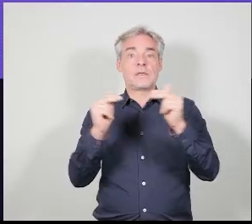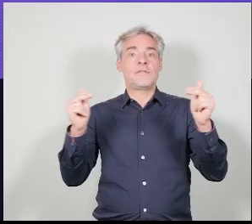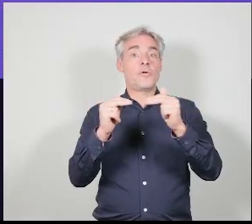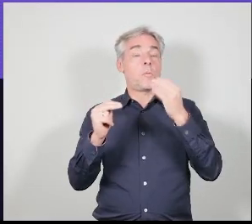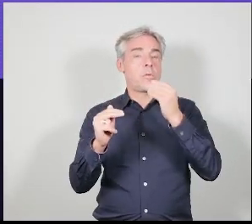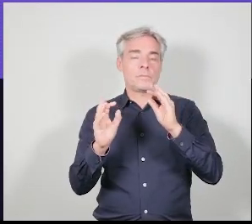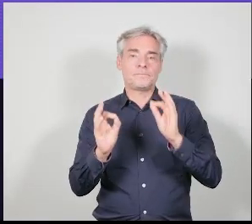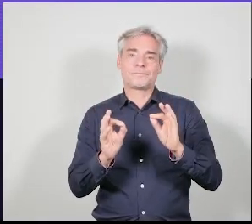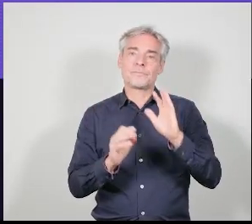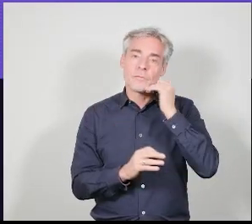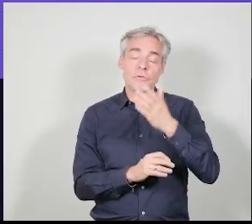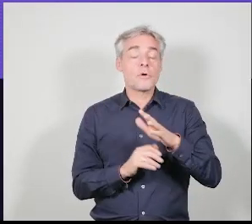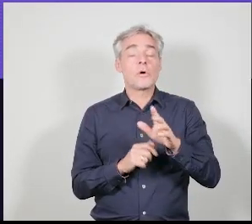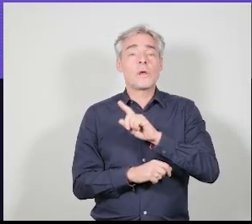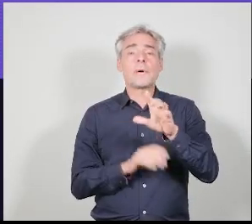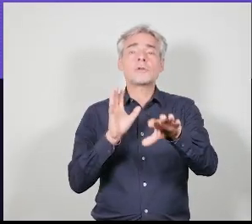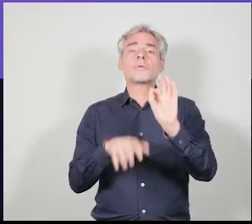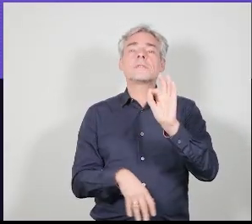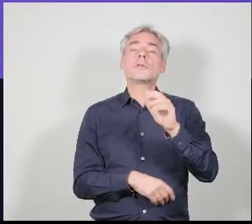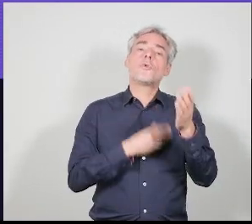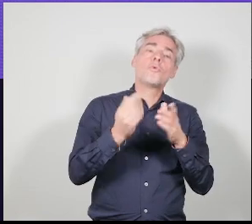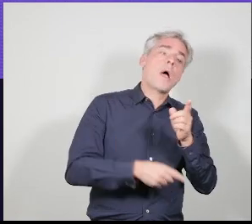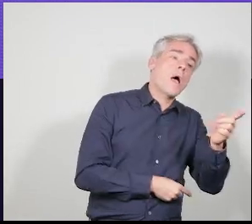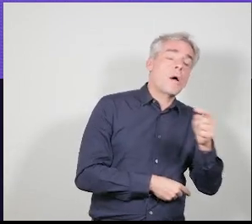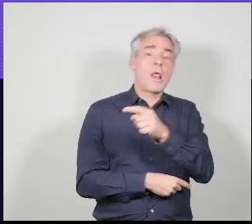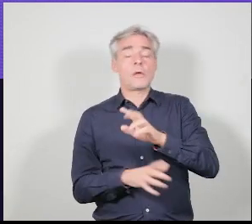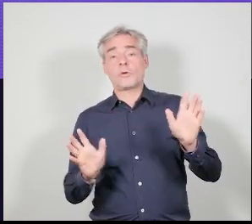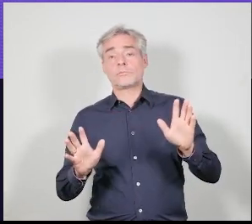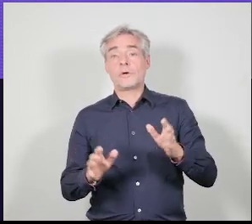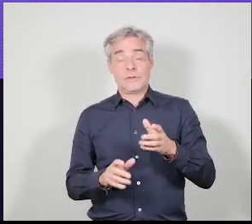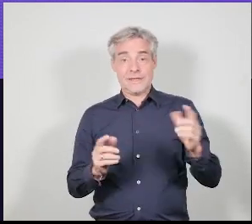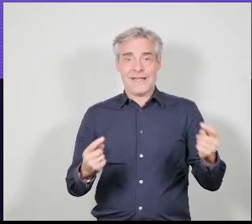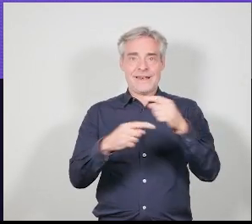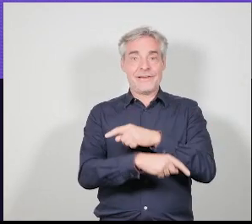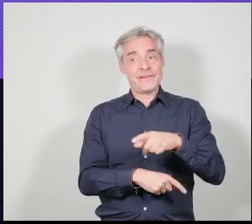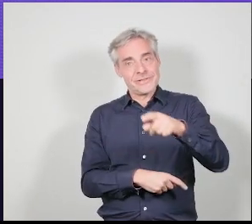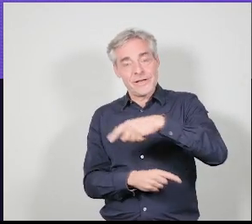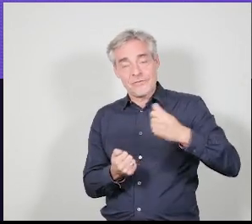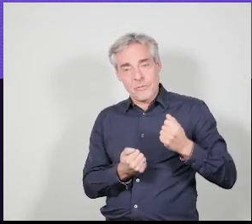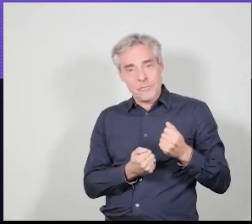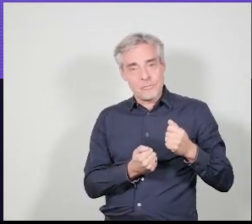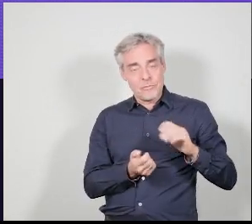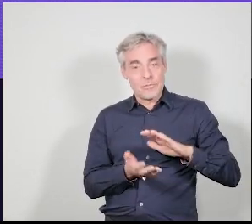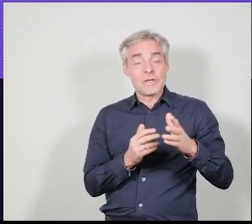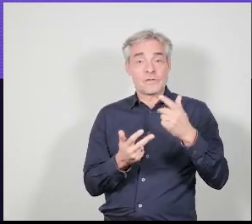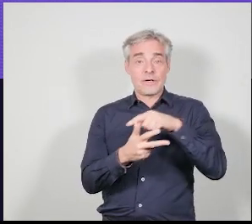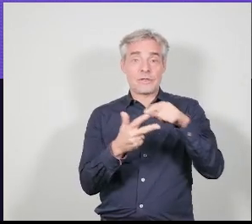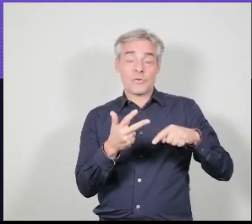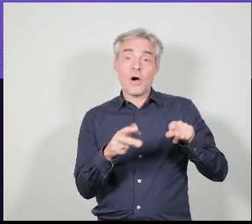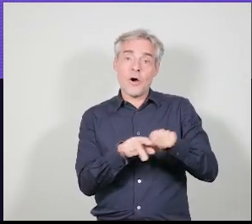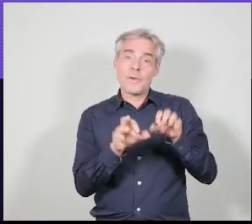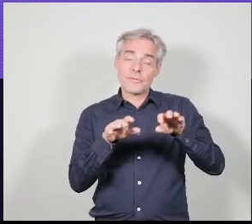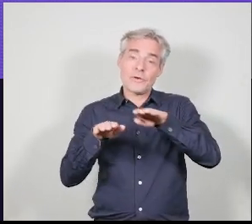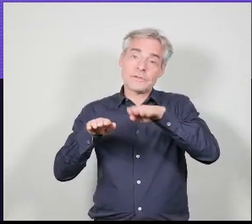donc, on n'a pas fait de choix d'aller soit vers l'un, soit vers l'autre. Et on a dit au contraire, en fait, il faut progresser sur les 3 volets de